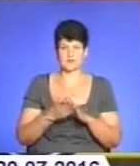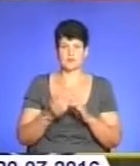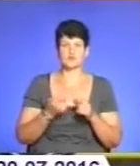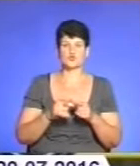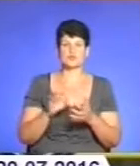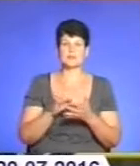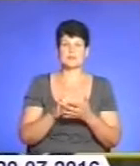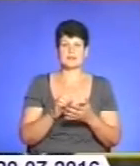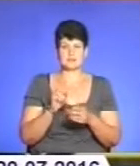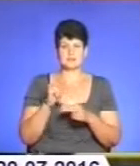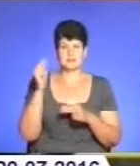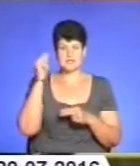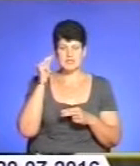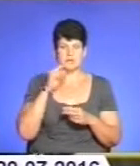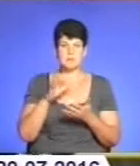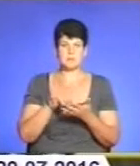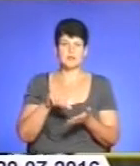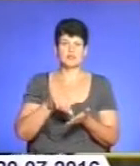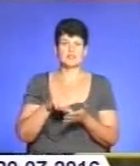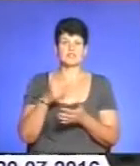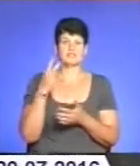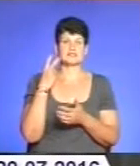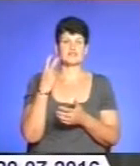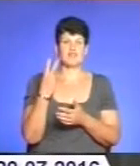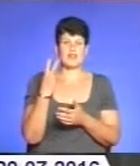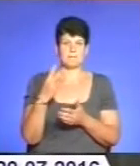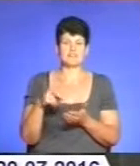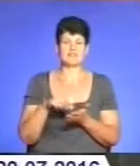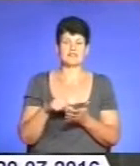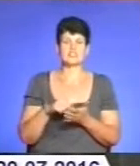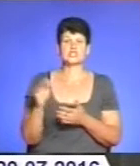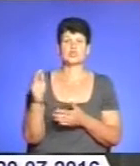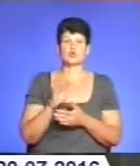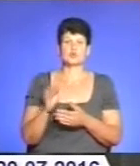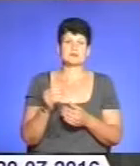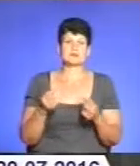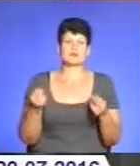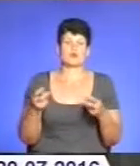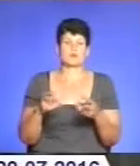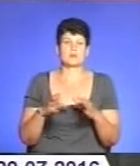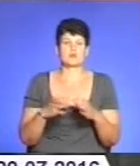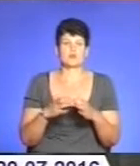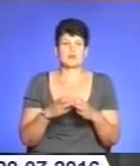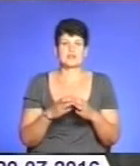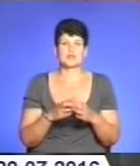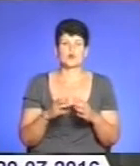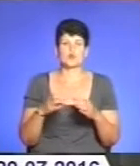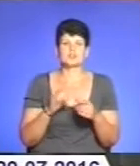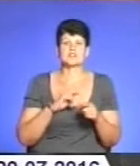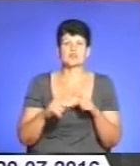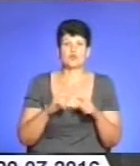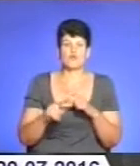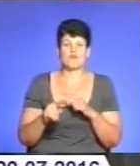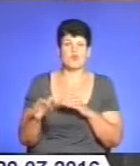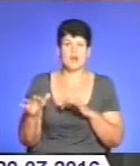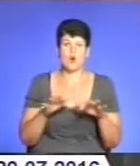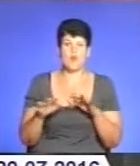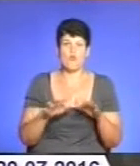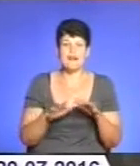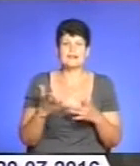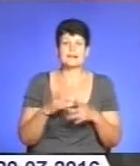участь 2 представника Житомирського спеціалізованого підрозділу групи швидкого реагування ДПС України,